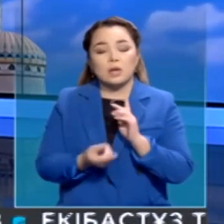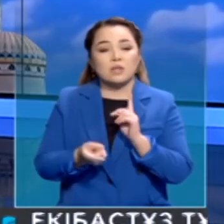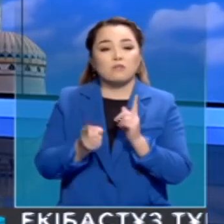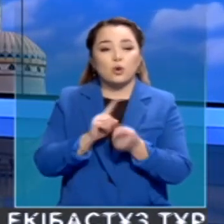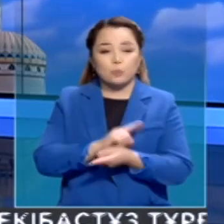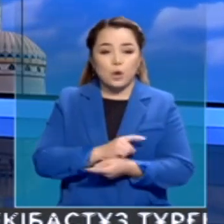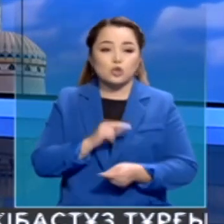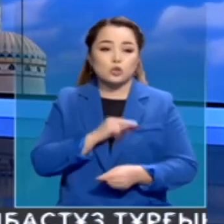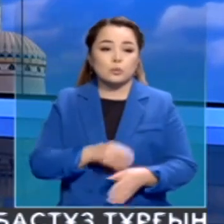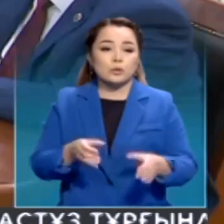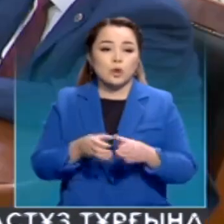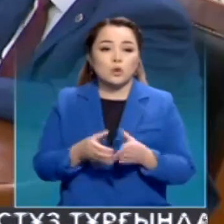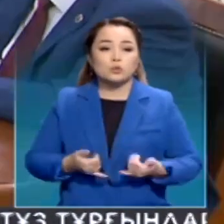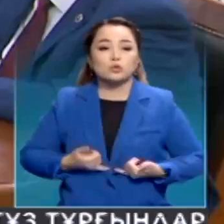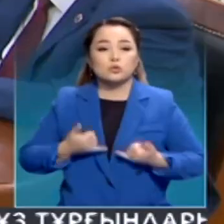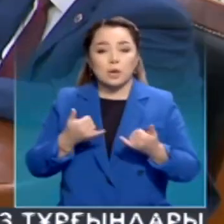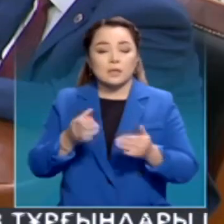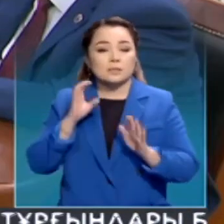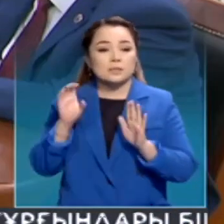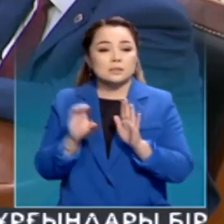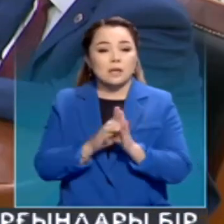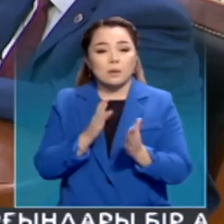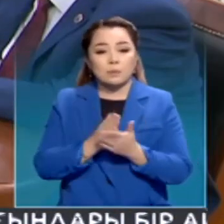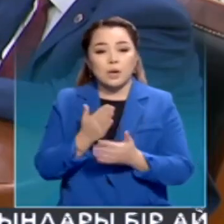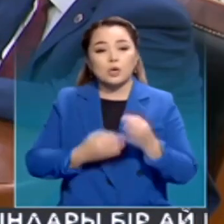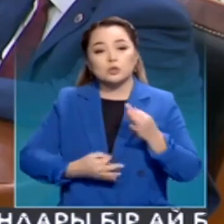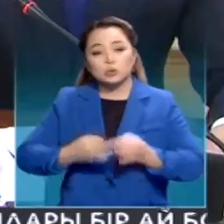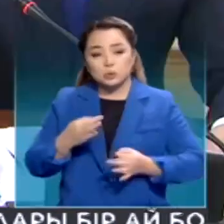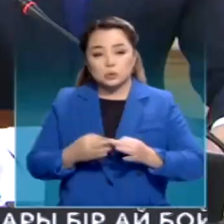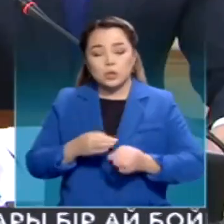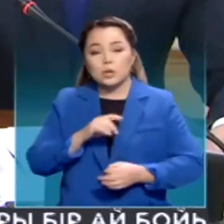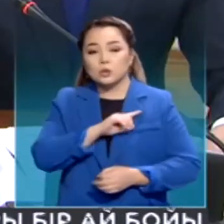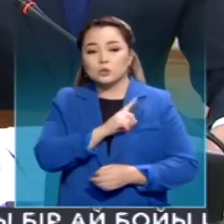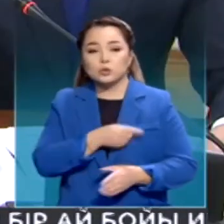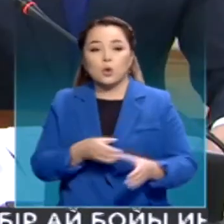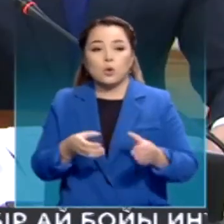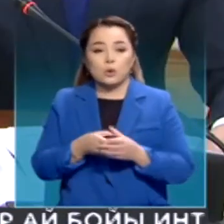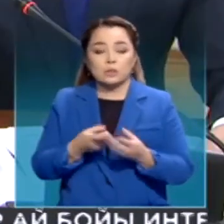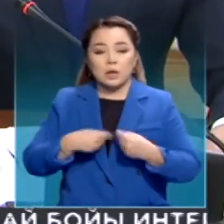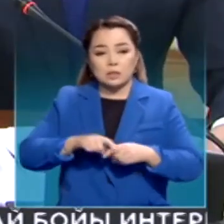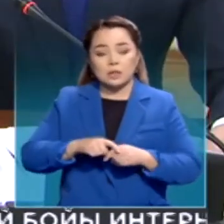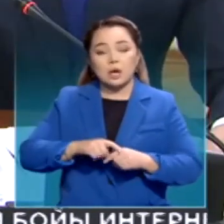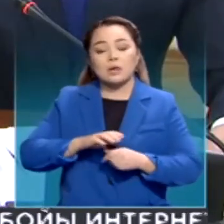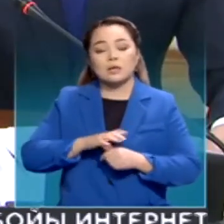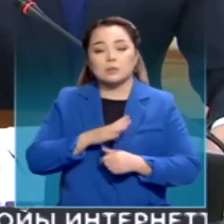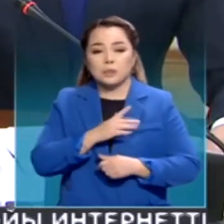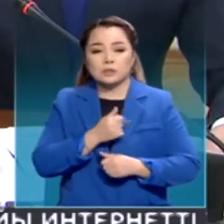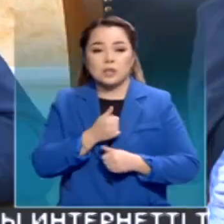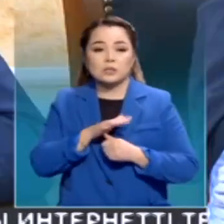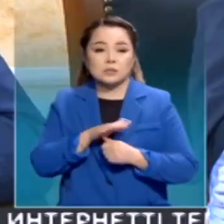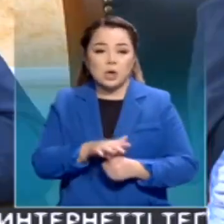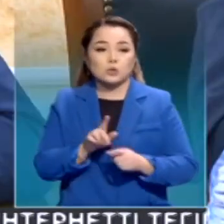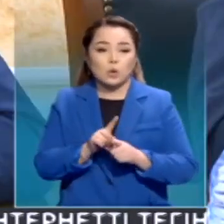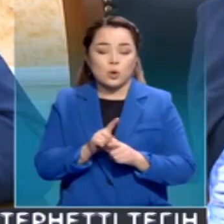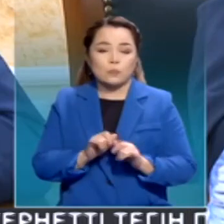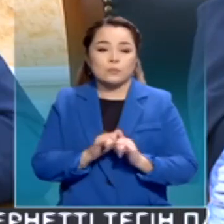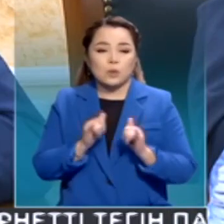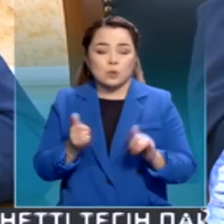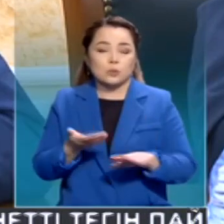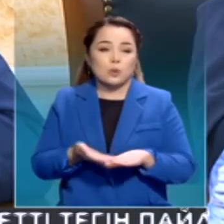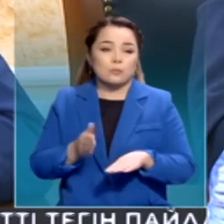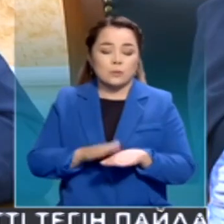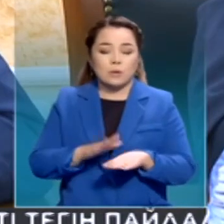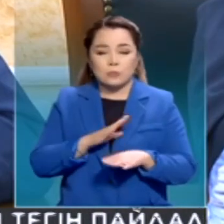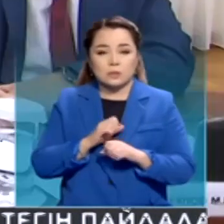бойынша жұмыс тобының ұсыныстары тыңдалды. Атап айтқанда, судьяларға күштік органдардың қысымын төмендету, қылмыстық процесте